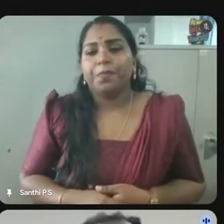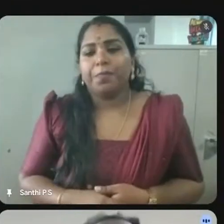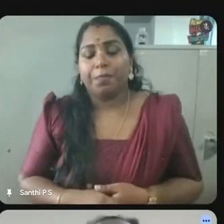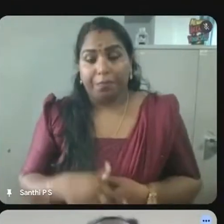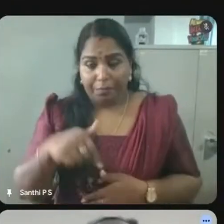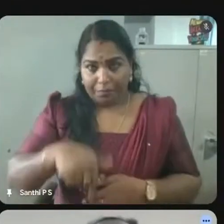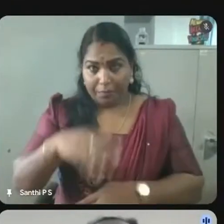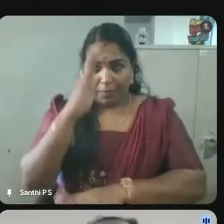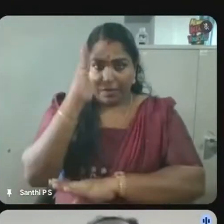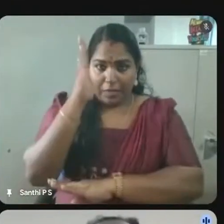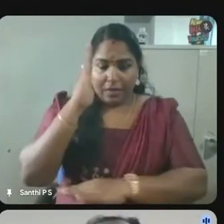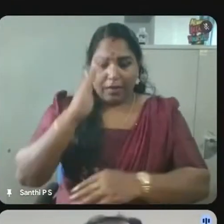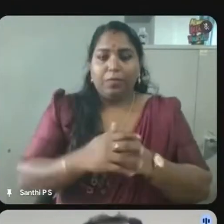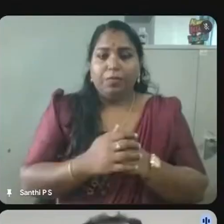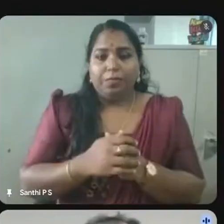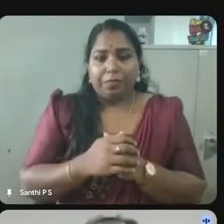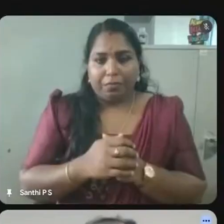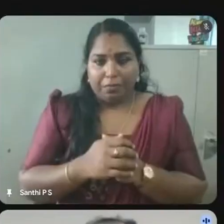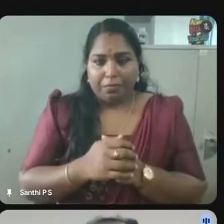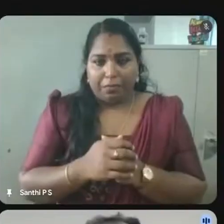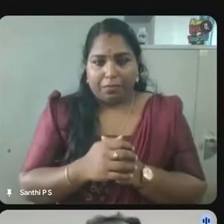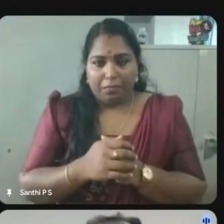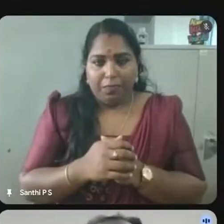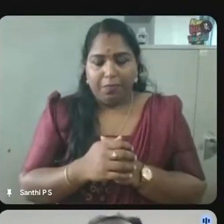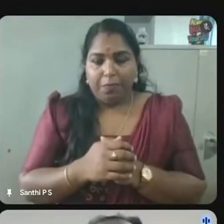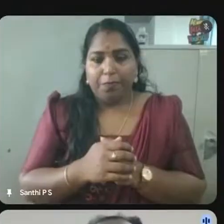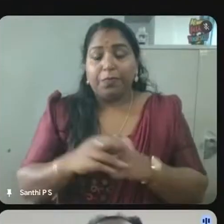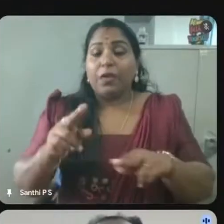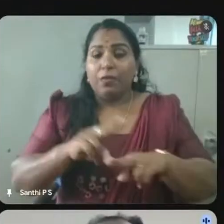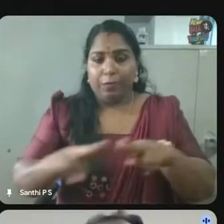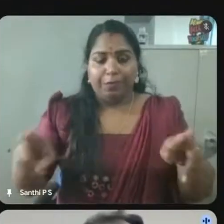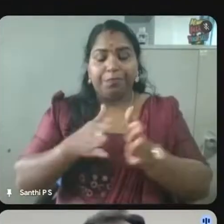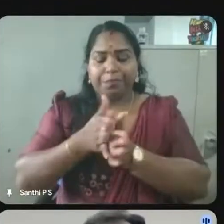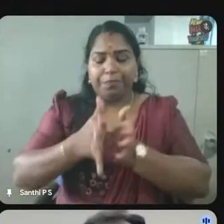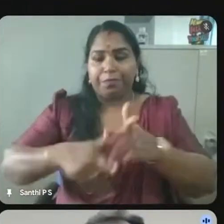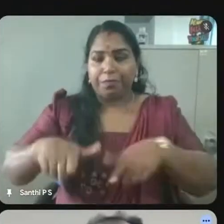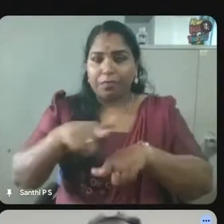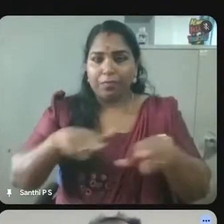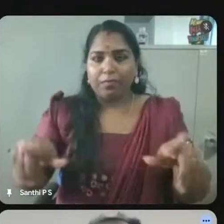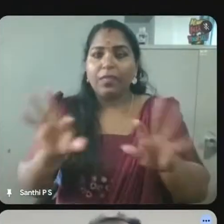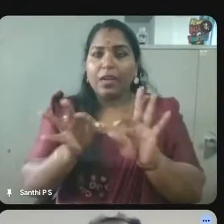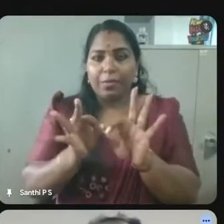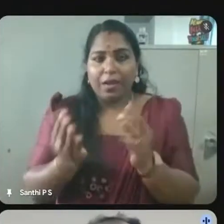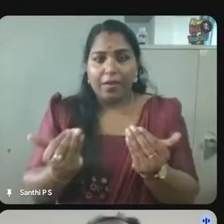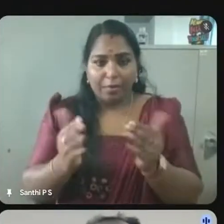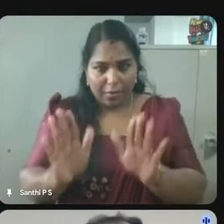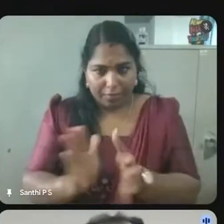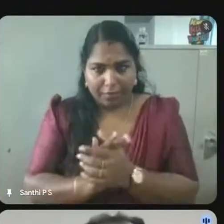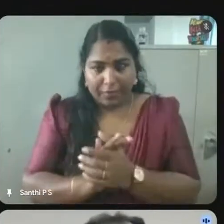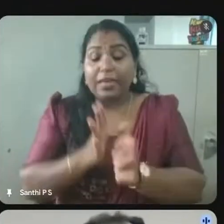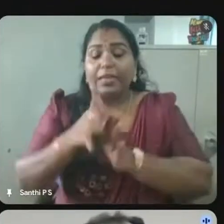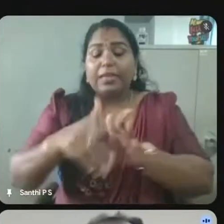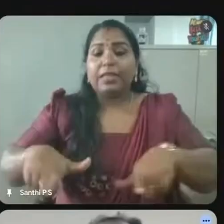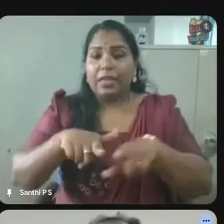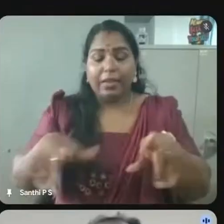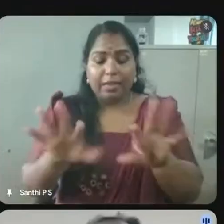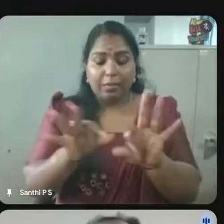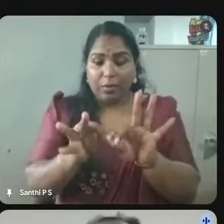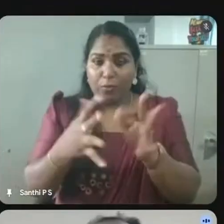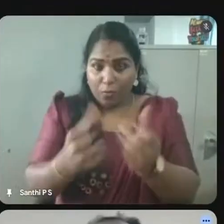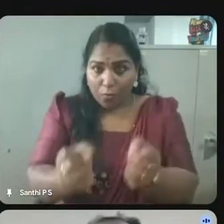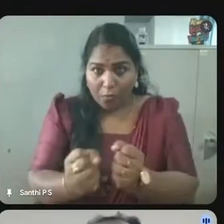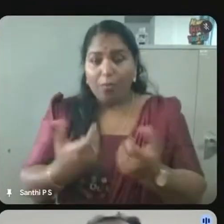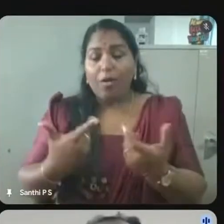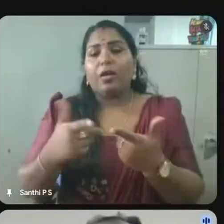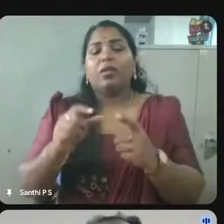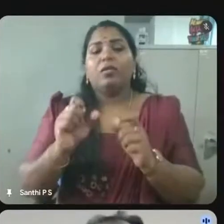ഇന്നത്തെ സെഷനിൽ നിങ്ങൾക്ക് മുഴുനീളെ സൈൻ ലാംഗ്വേജ് പരിഭാഷ ലഭ്യമാകുന്നതാണ്. ആവശ്യമുള്ള പാർട്ടിസിപ്പൻസ്